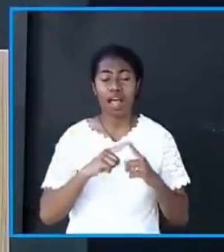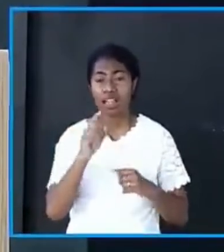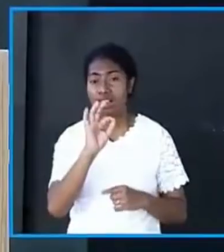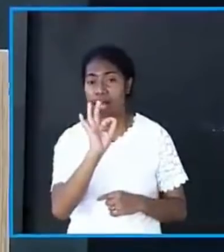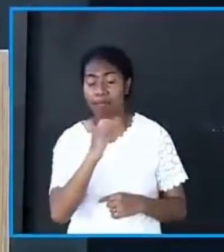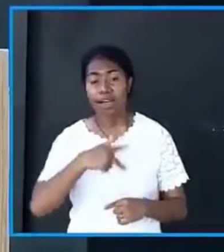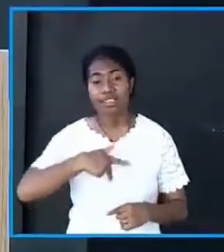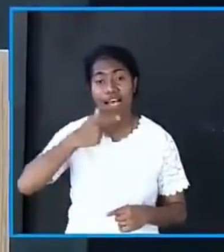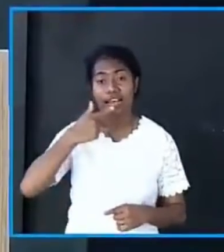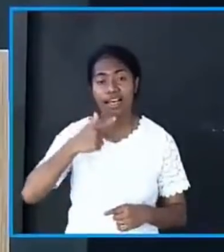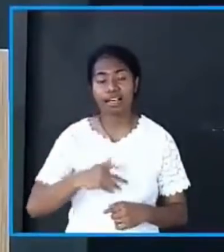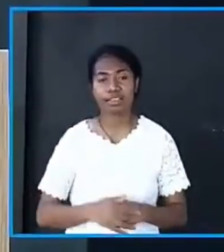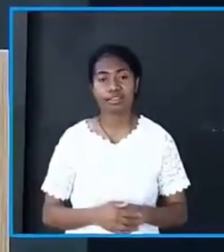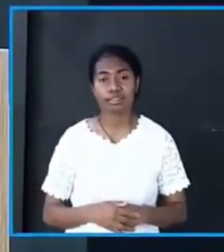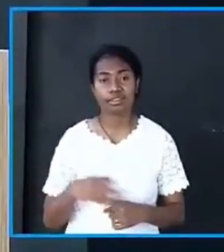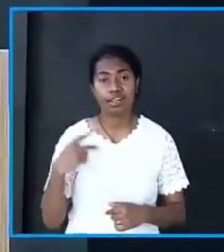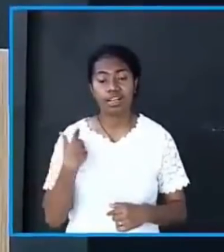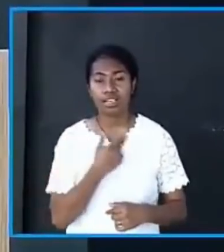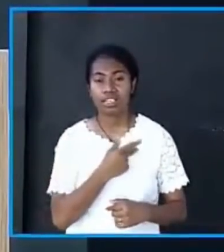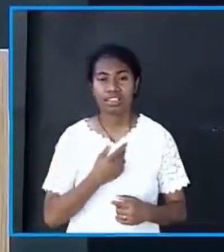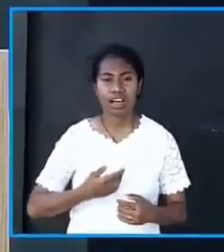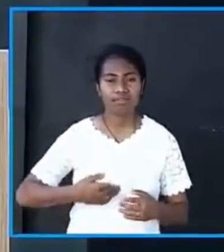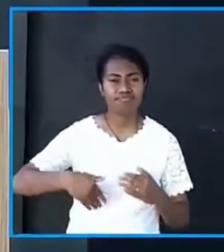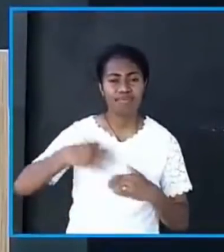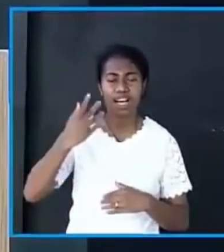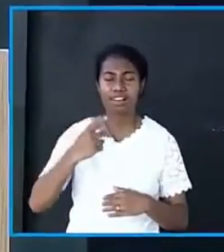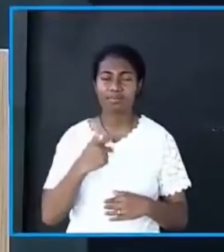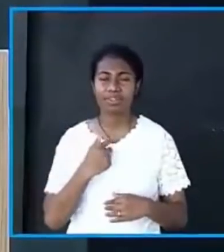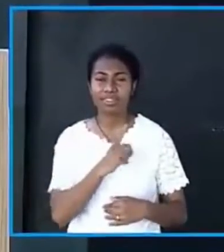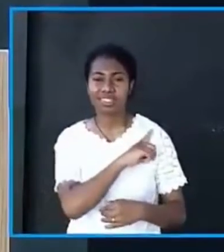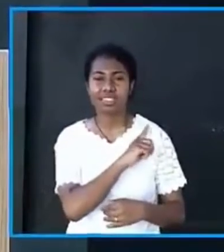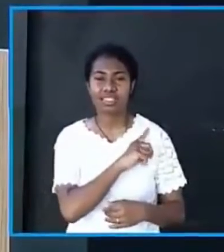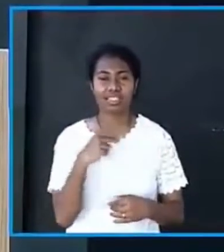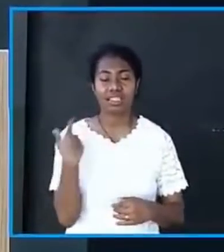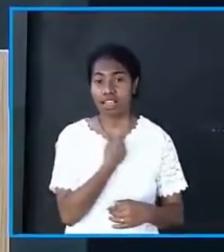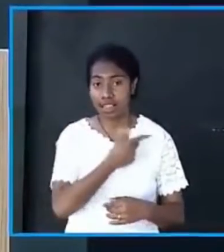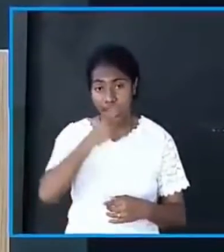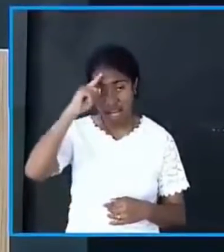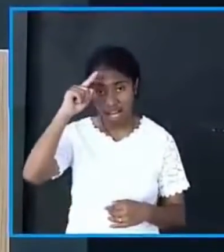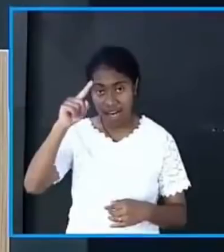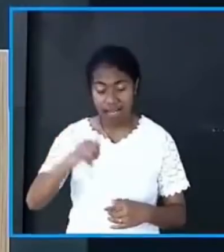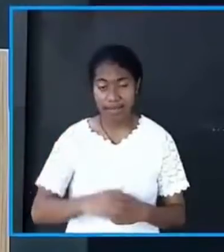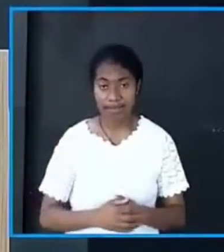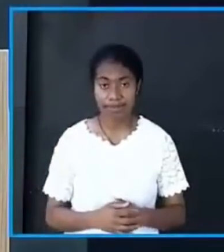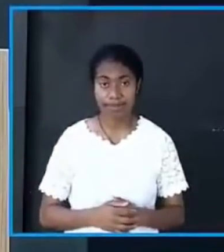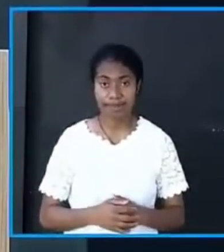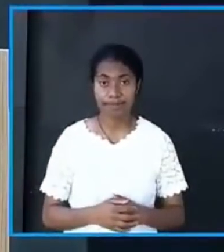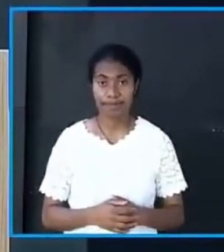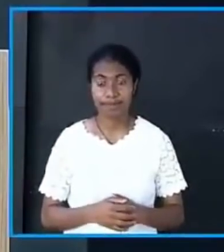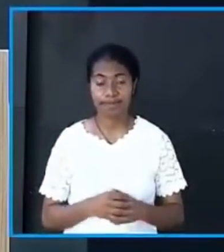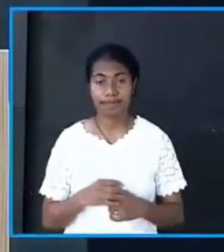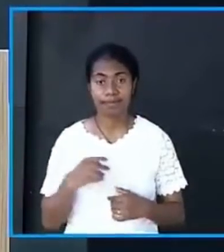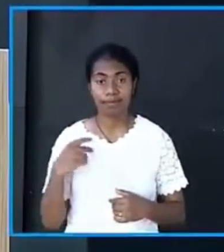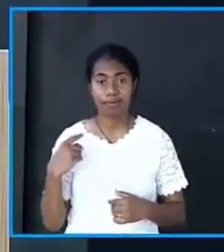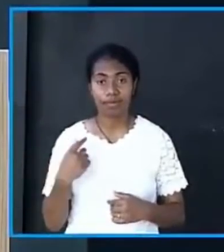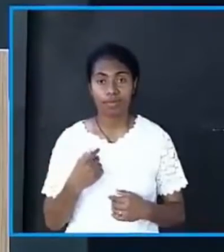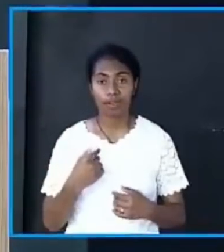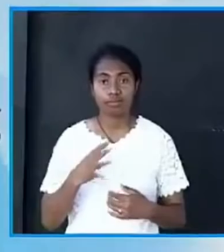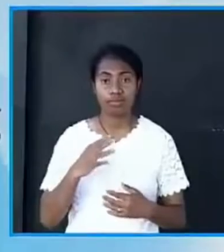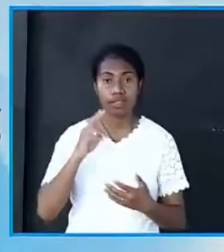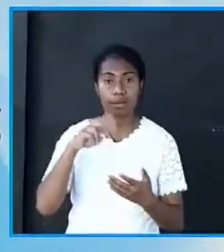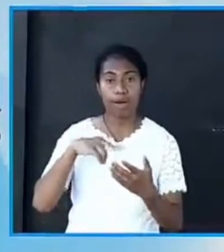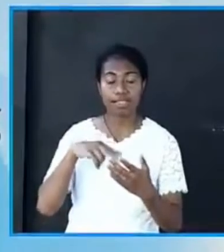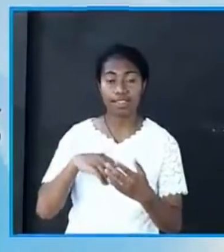sadar menganggap diri Allah ta'lu terjadi begitu Lihatlah Bagaimana Tuhan bersikap pada tiap Vietnam sampai